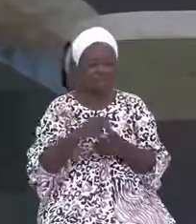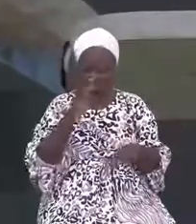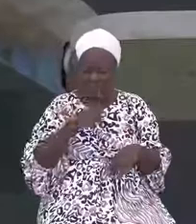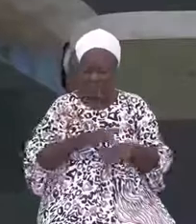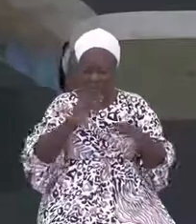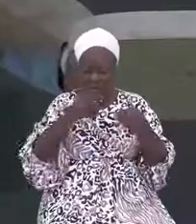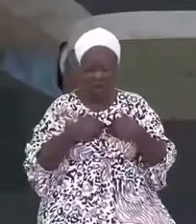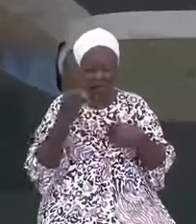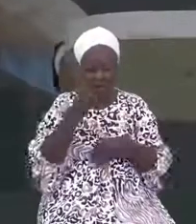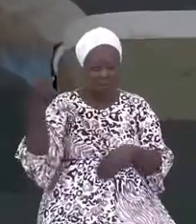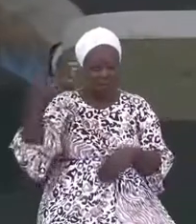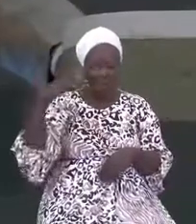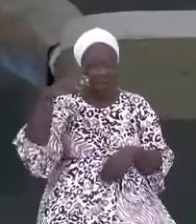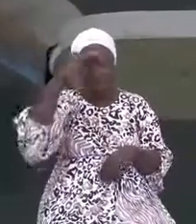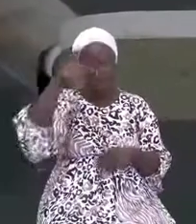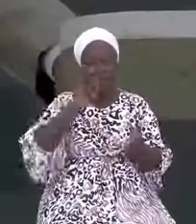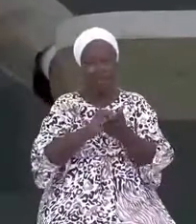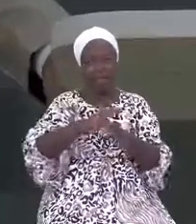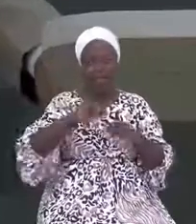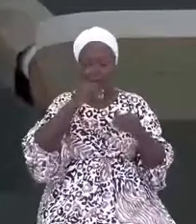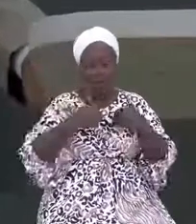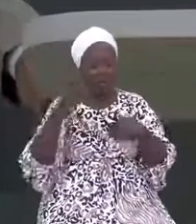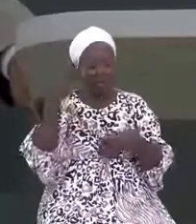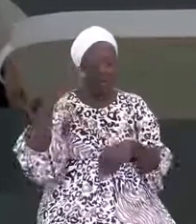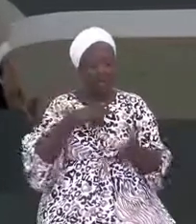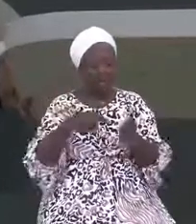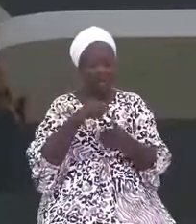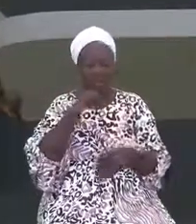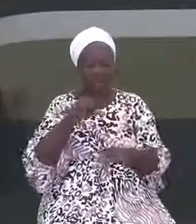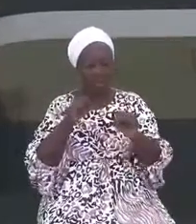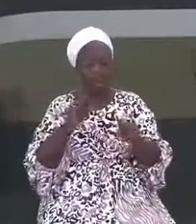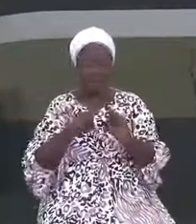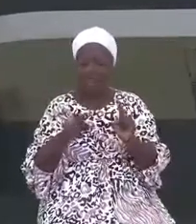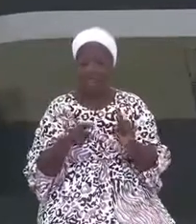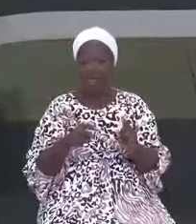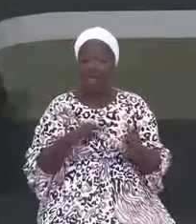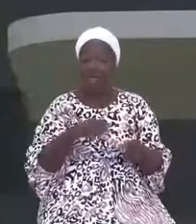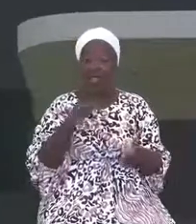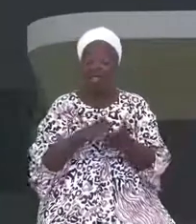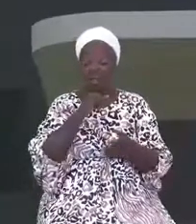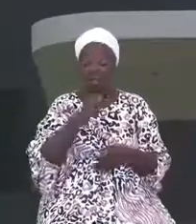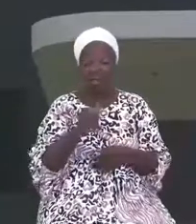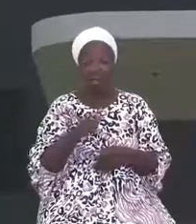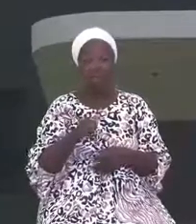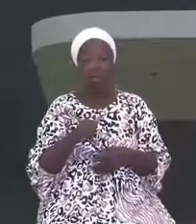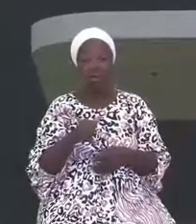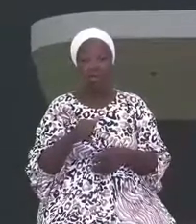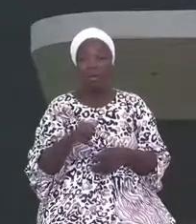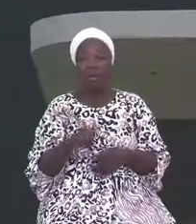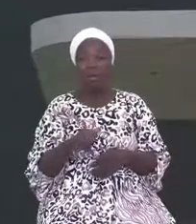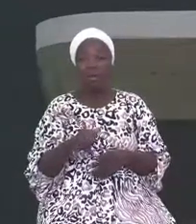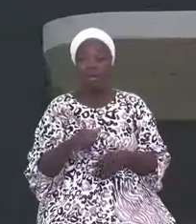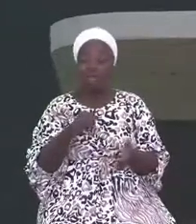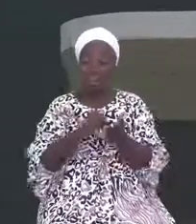grâce, cela est impossible, mais pas avec Dieu. Car tout est dans ta vie, dans